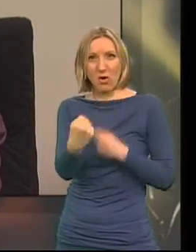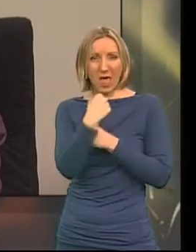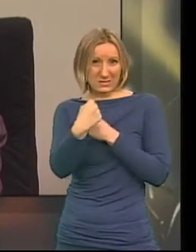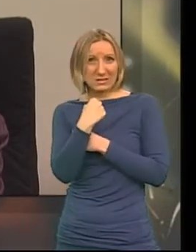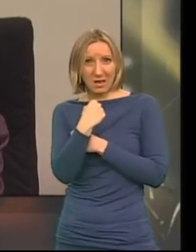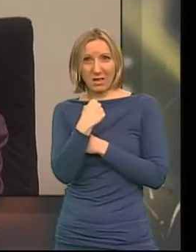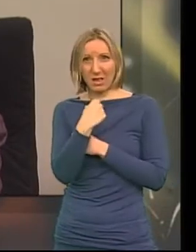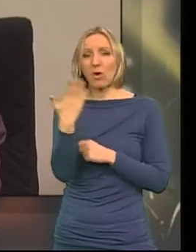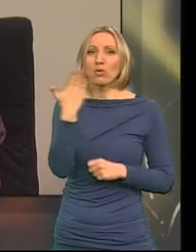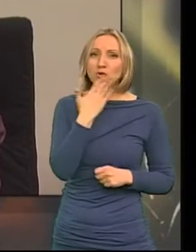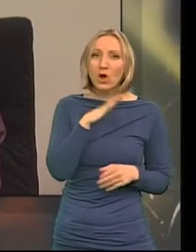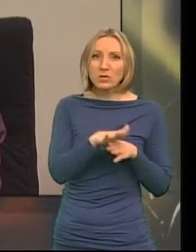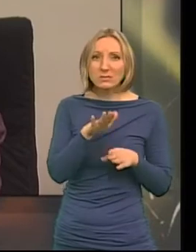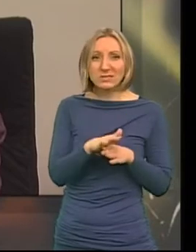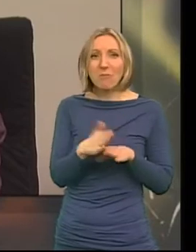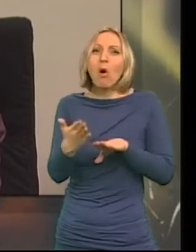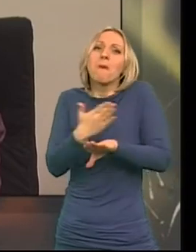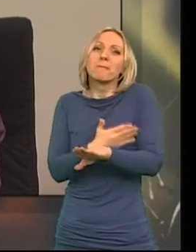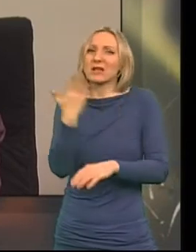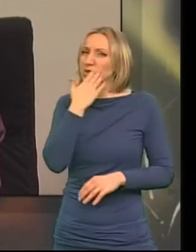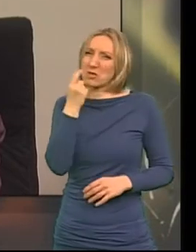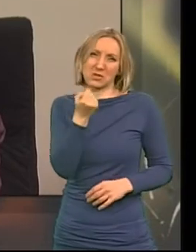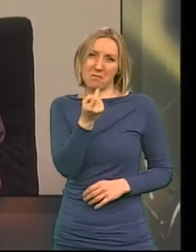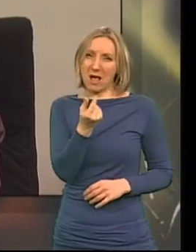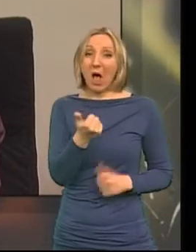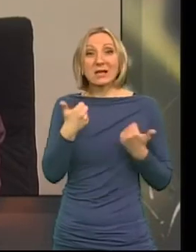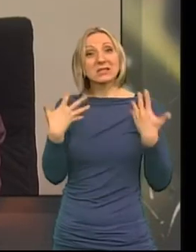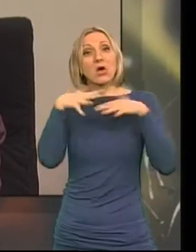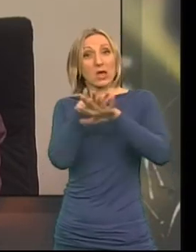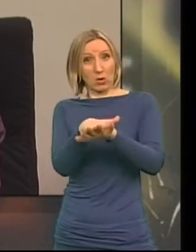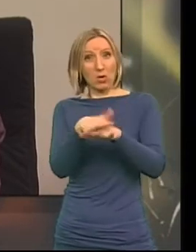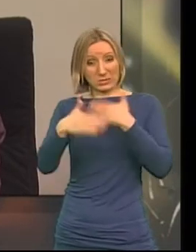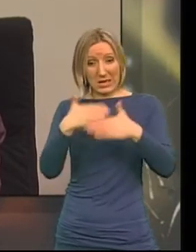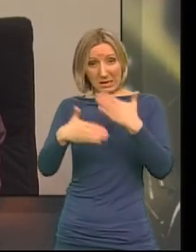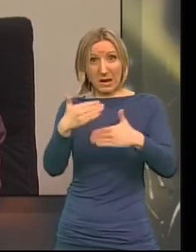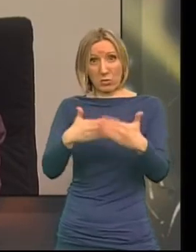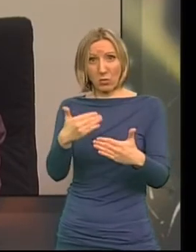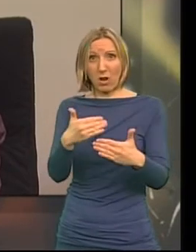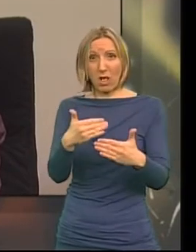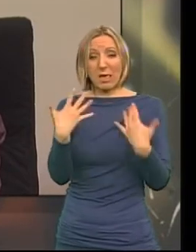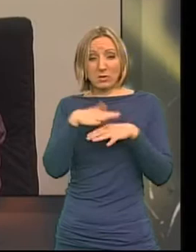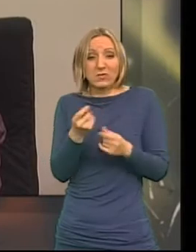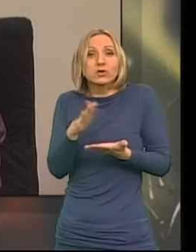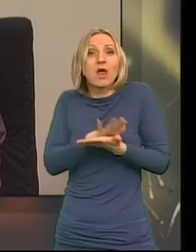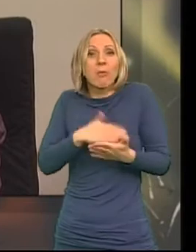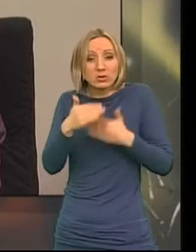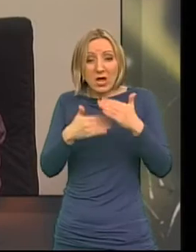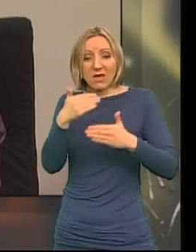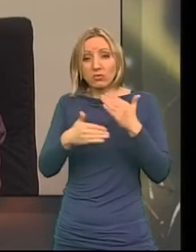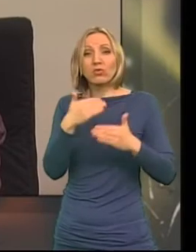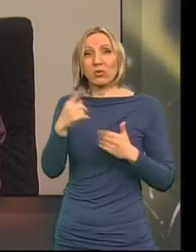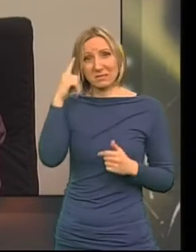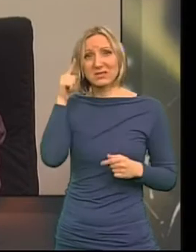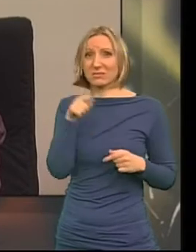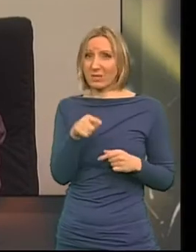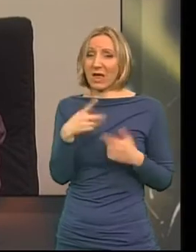uglavnom, u predškolskom nešto manje, a sada kako je inkluzija krenula, još uvijek u nekim začecima, mislim da je i